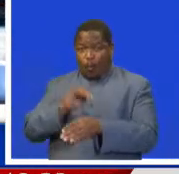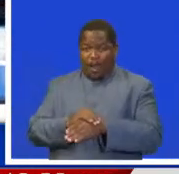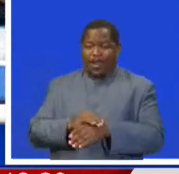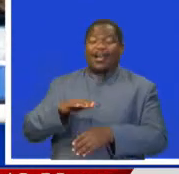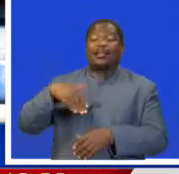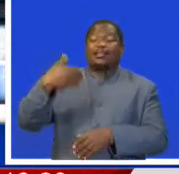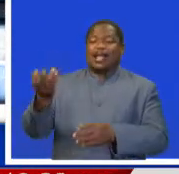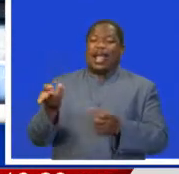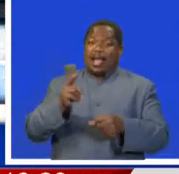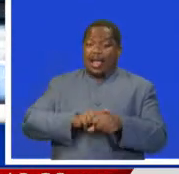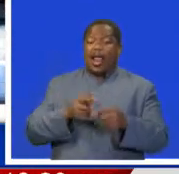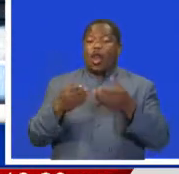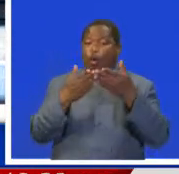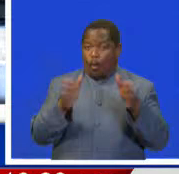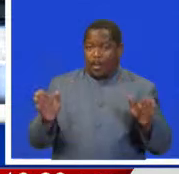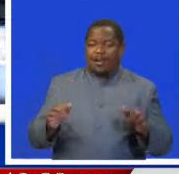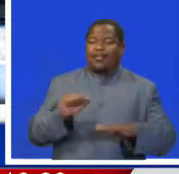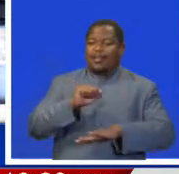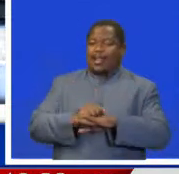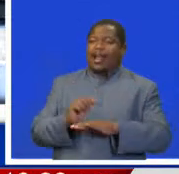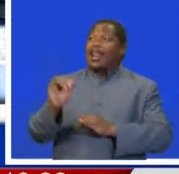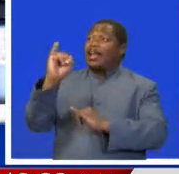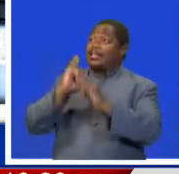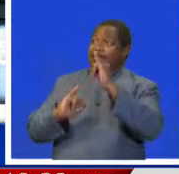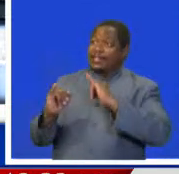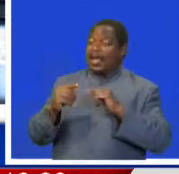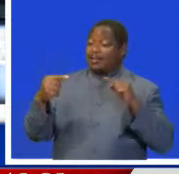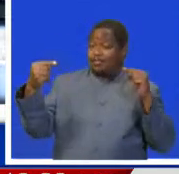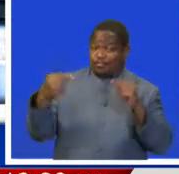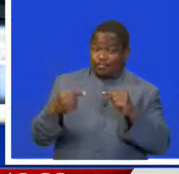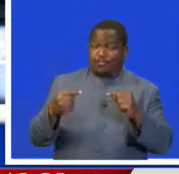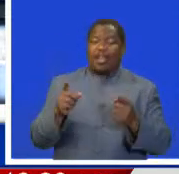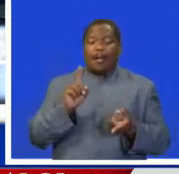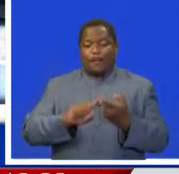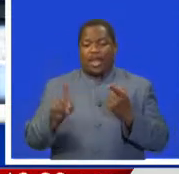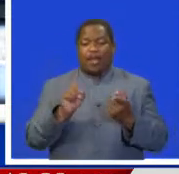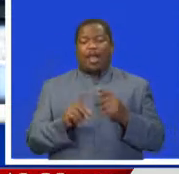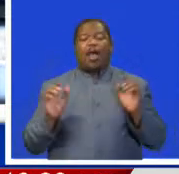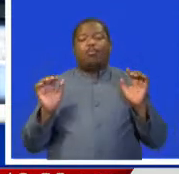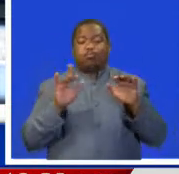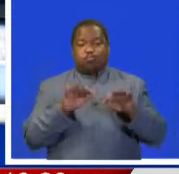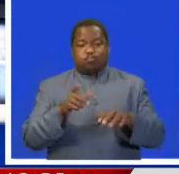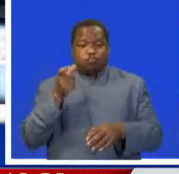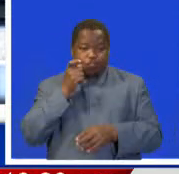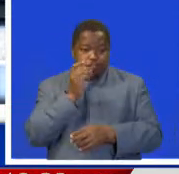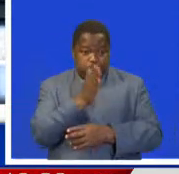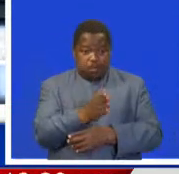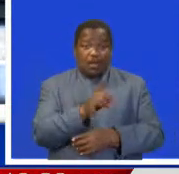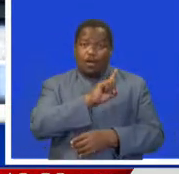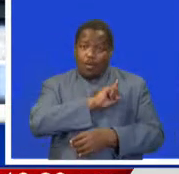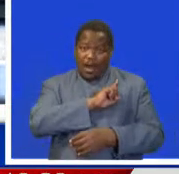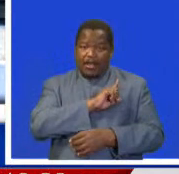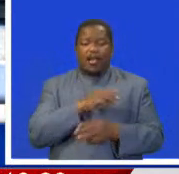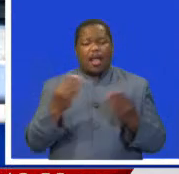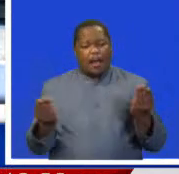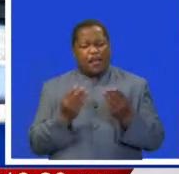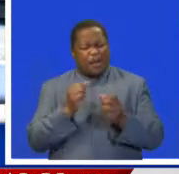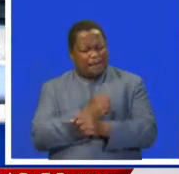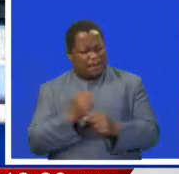ukuthi iyodlalelwa khona somhlolo siyathi nguye lo ngathi mkhulu khona ukuthi angenise abantu labantu ababaningi bahlale kahle babukile